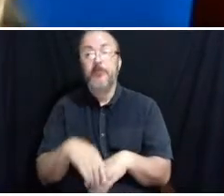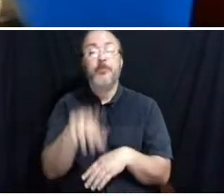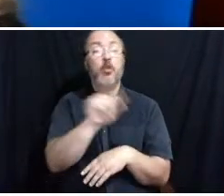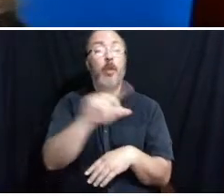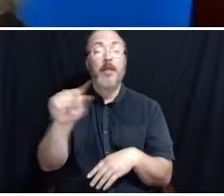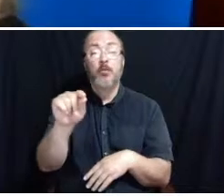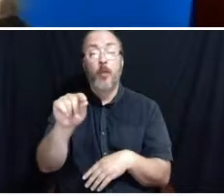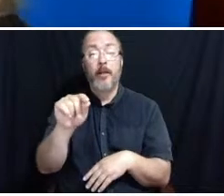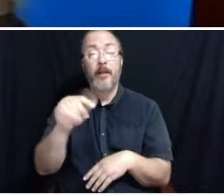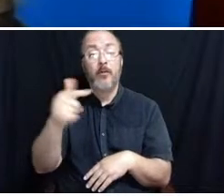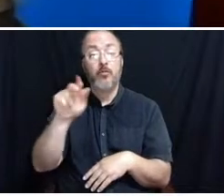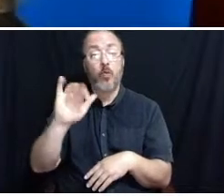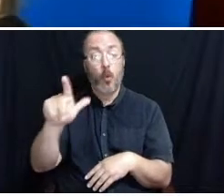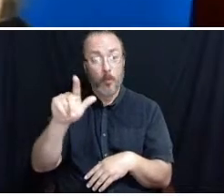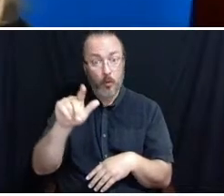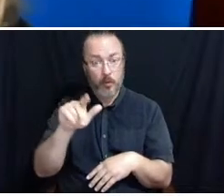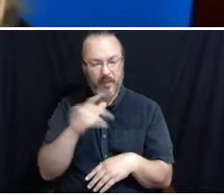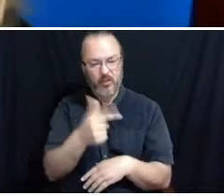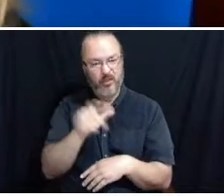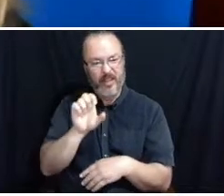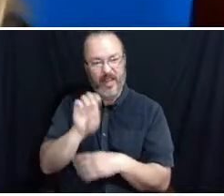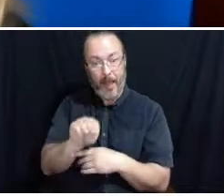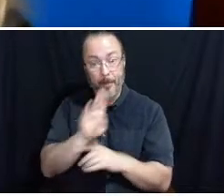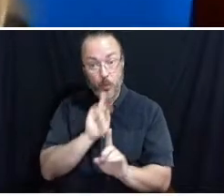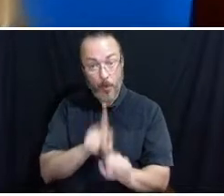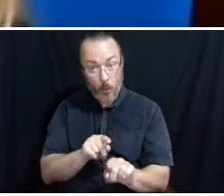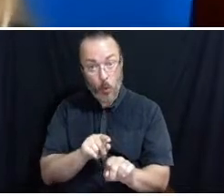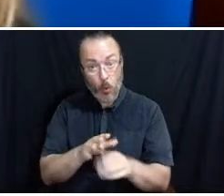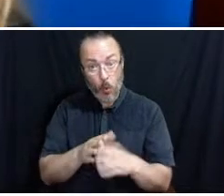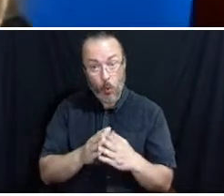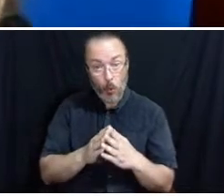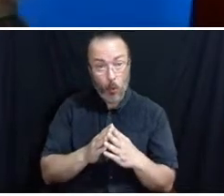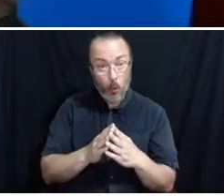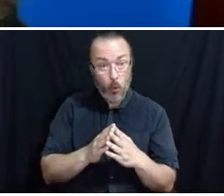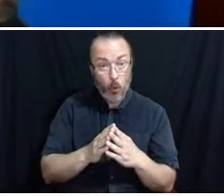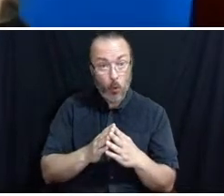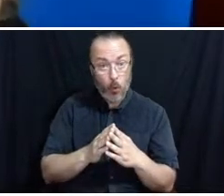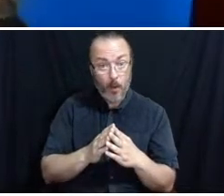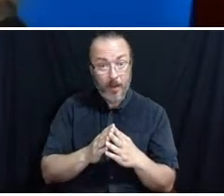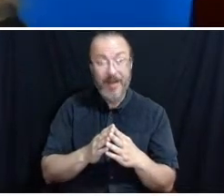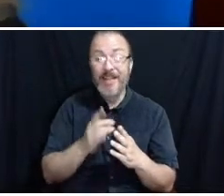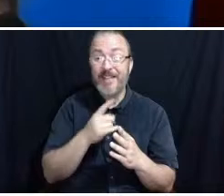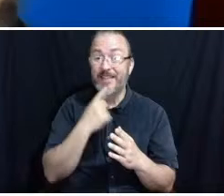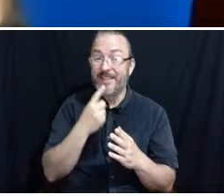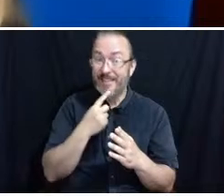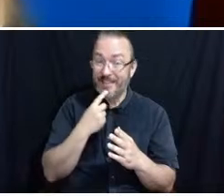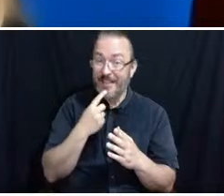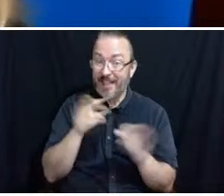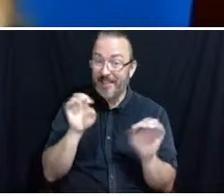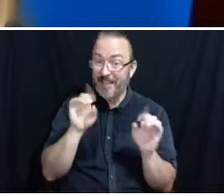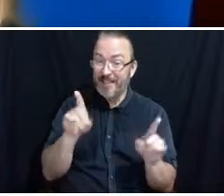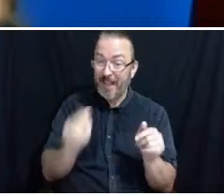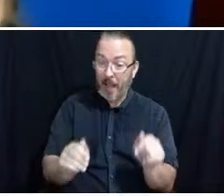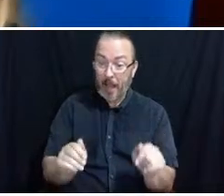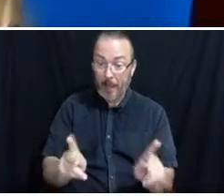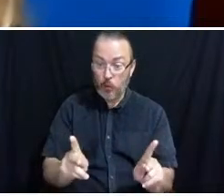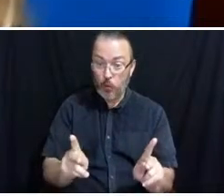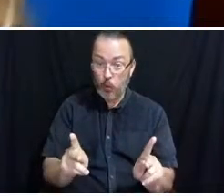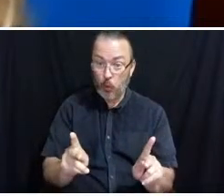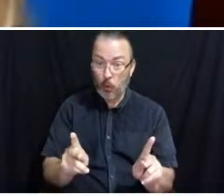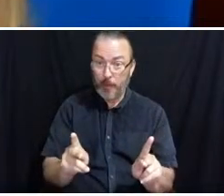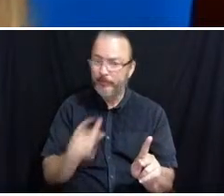Le rapport mondial de suivi sur l'éducation 2020 prévient que les possibilités d'éducation continuent d'être réparties de